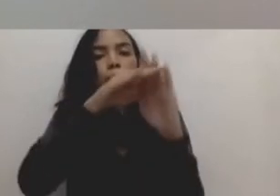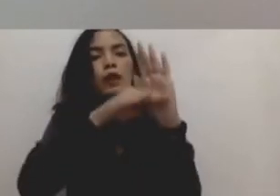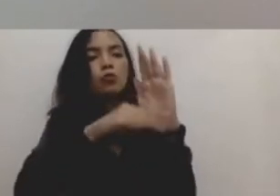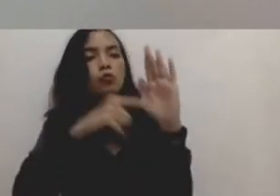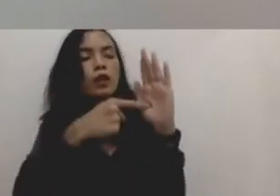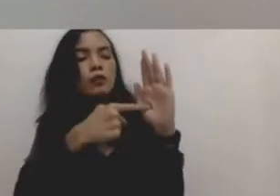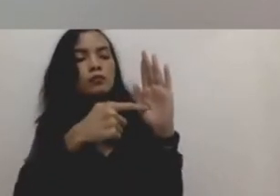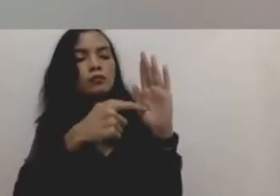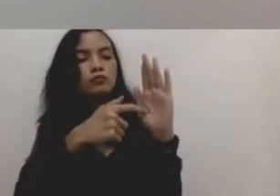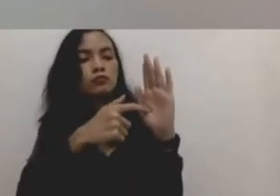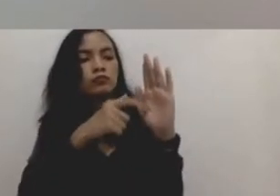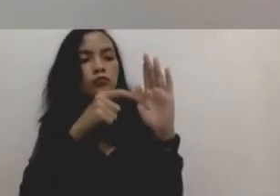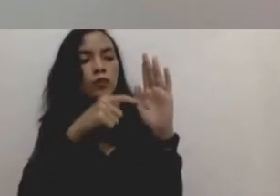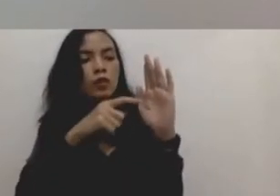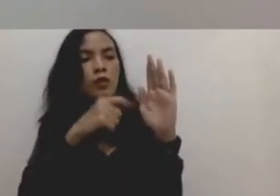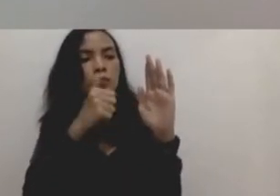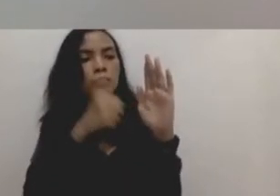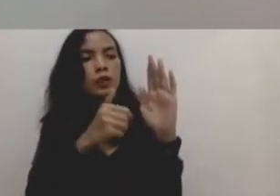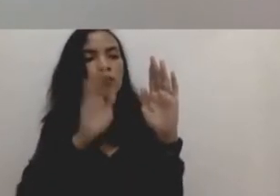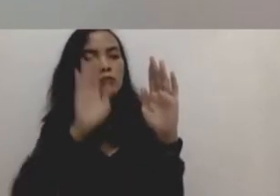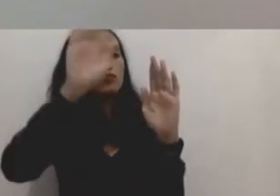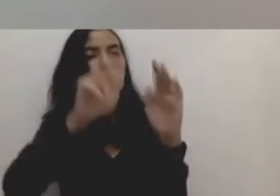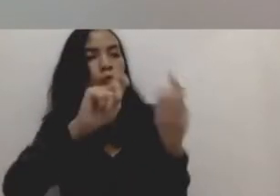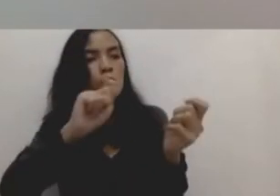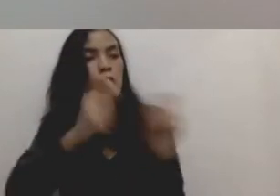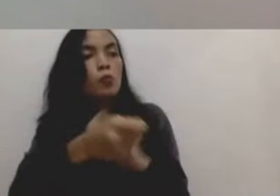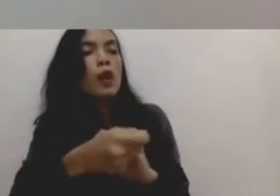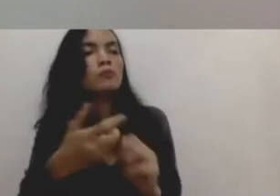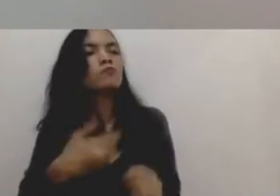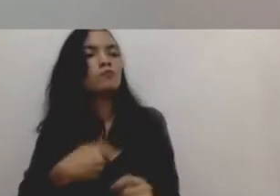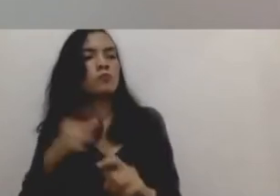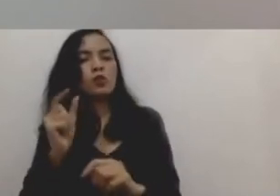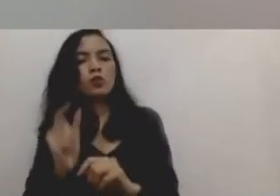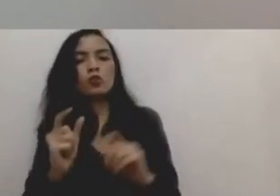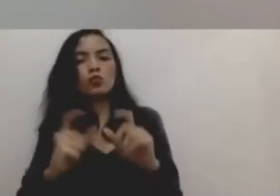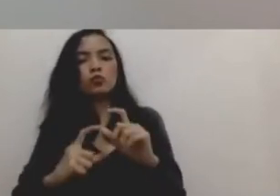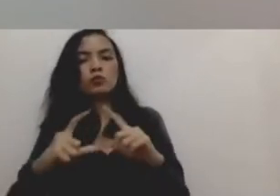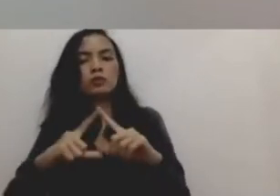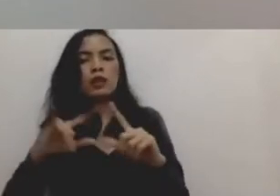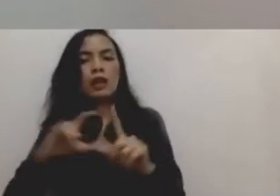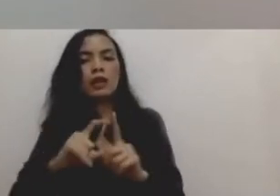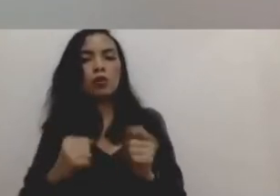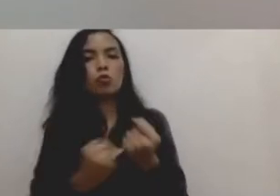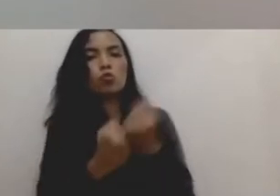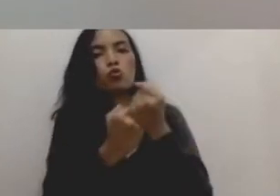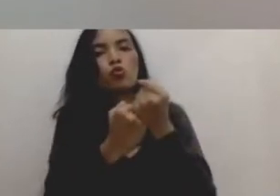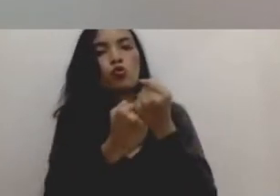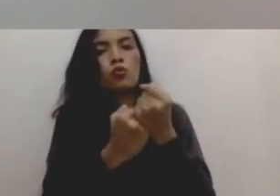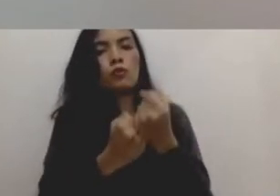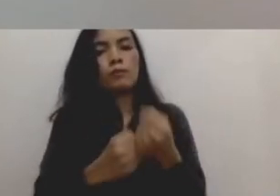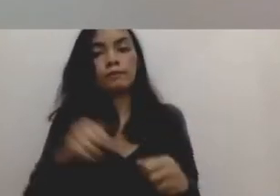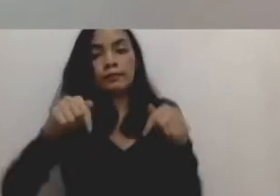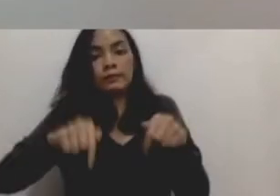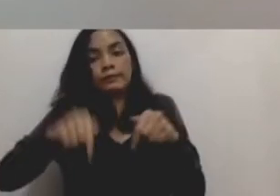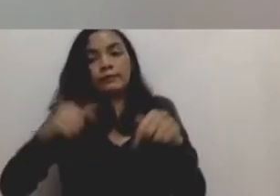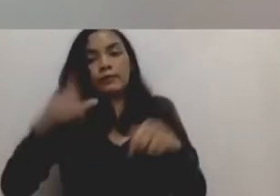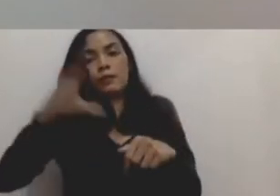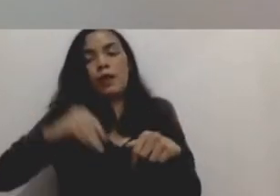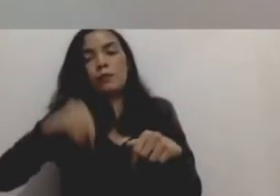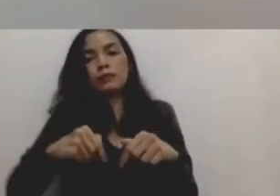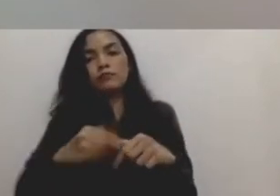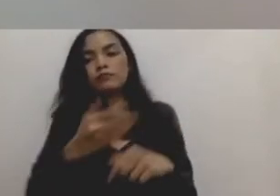perubahan baik dalam jangka panjang. Hari ini, malam ini, kita akan belajar dari para